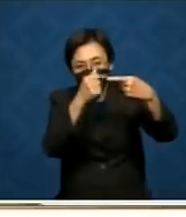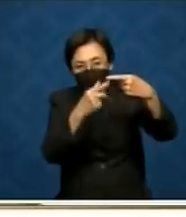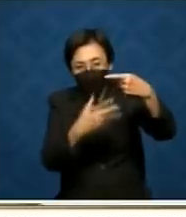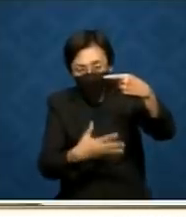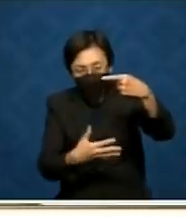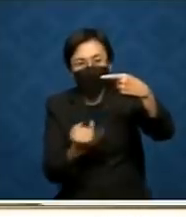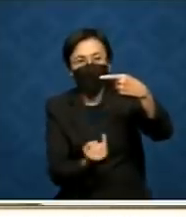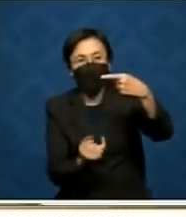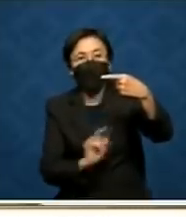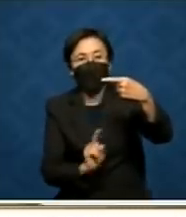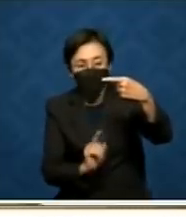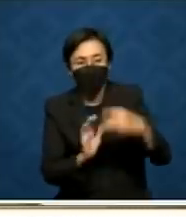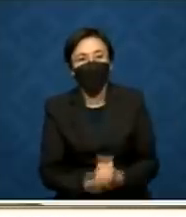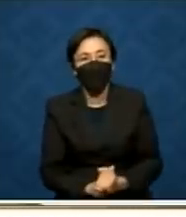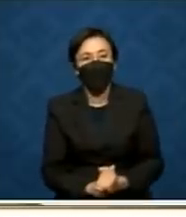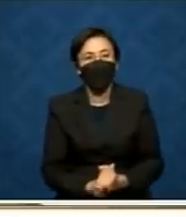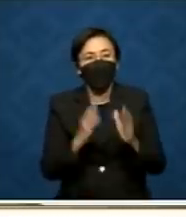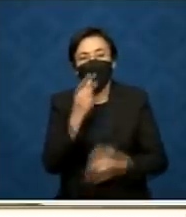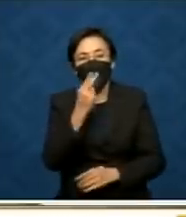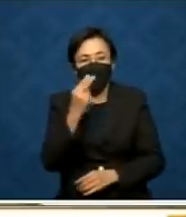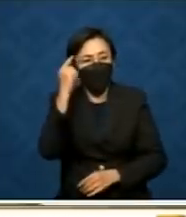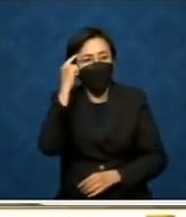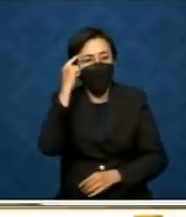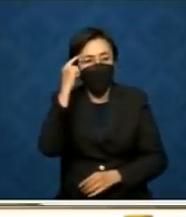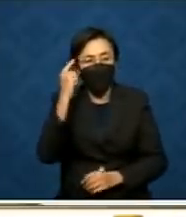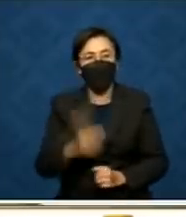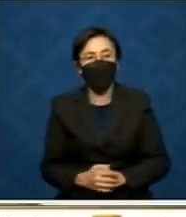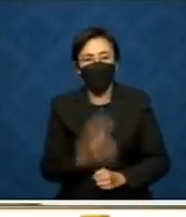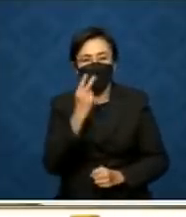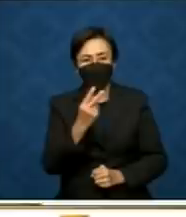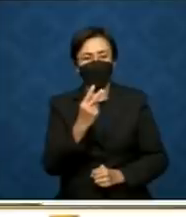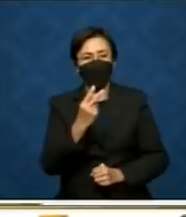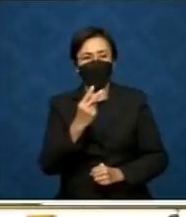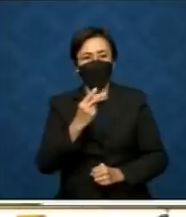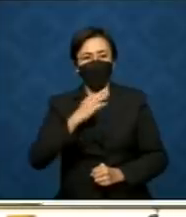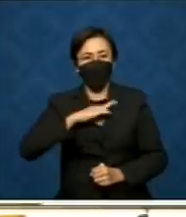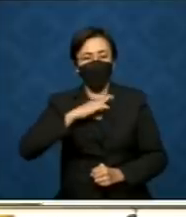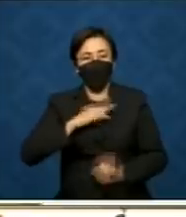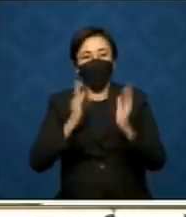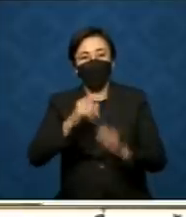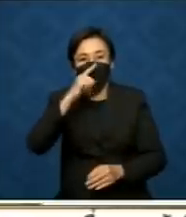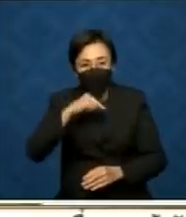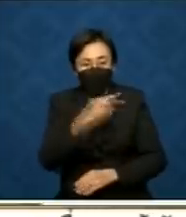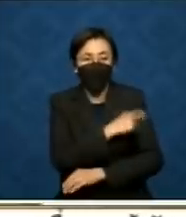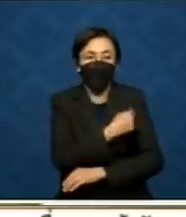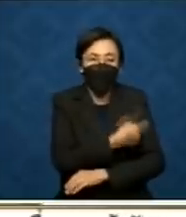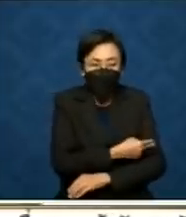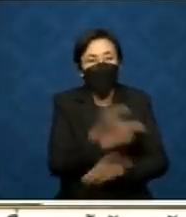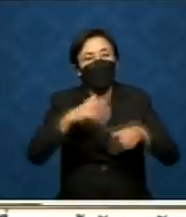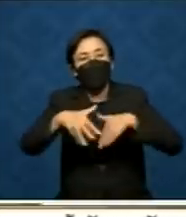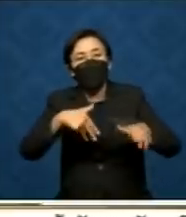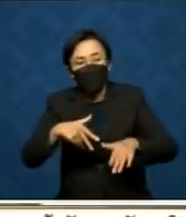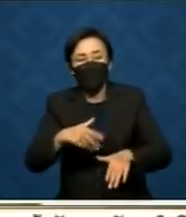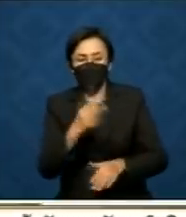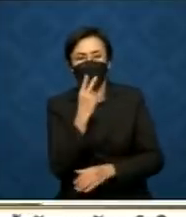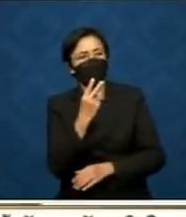ไว้ยี่ห้อนี้มีคนดูออกก็ตื่นคนไทยตื่นหมอตื่นใครตื่นไม่ได้ตื่นเฉพาะ